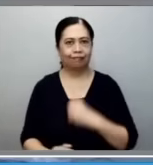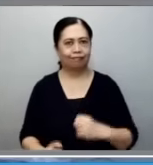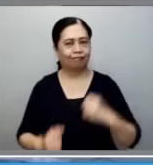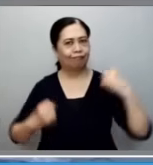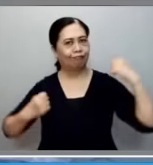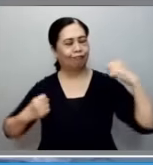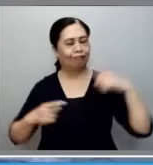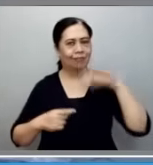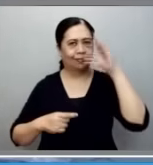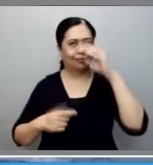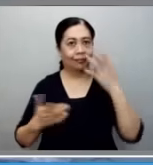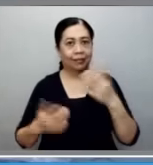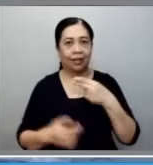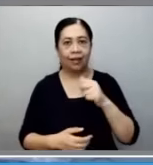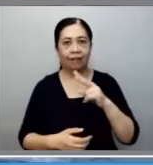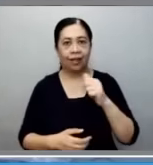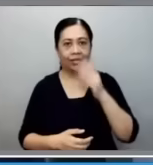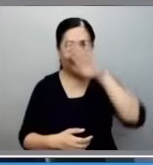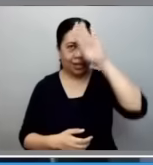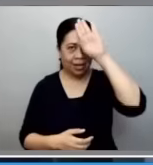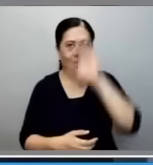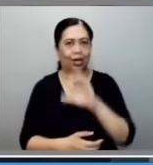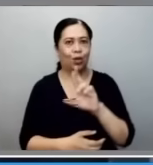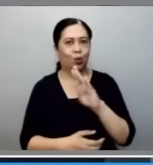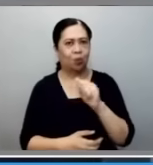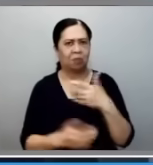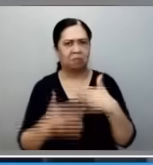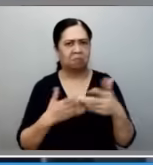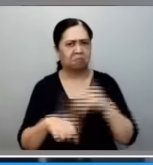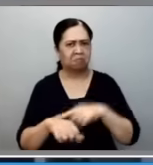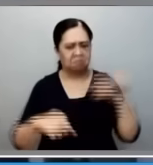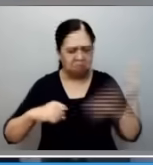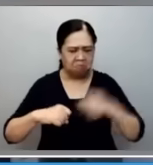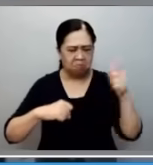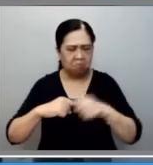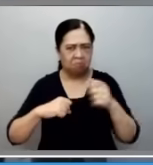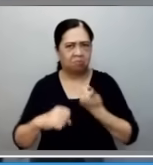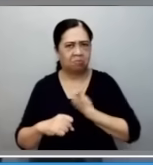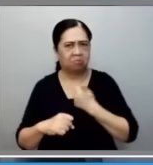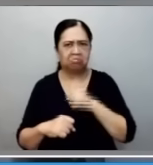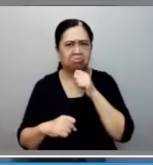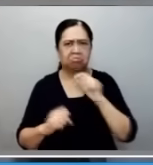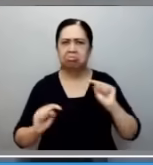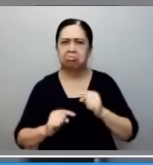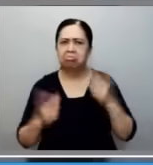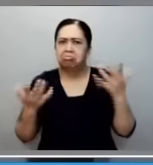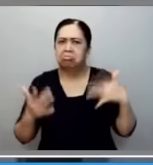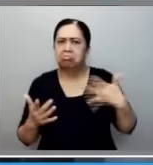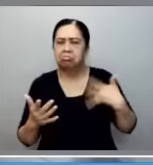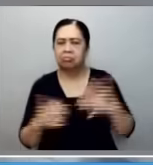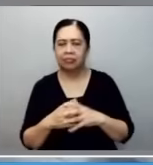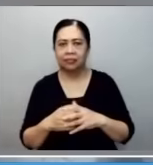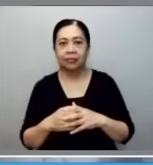yan sa Havana, Cuba. Kahit ilang beses man niyang pukpukin ng maso ang sarili, hindi raw siya nasasaktan. Mas